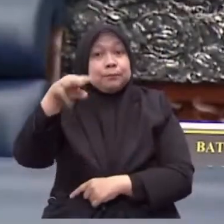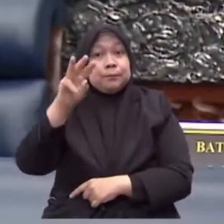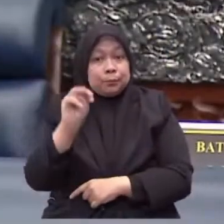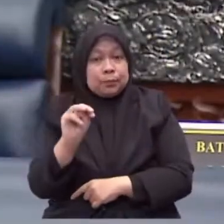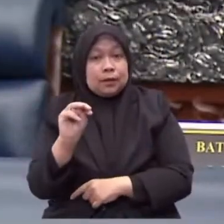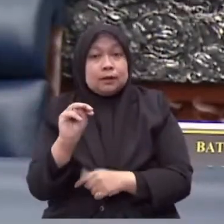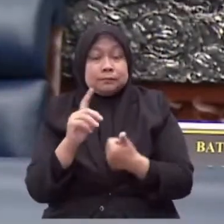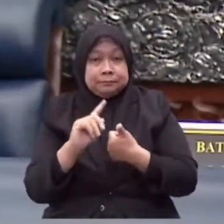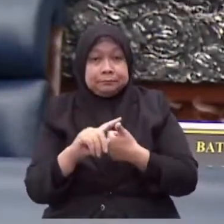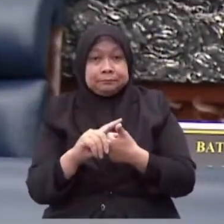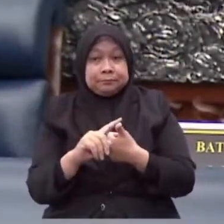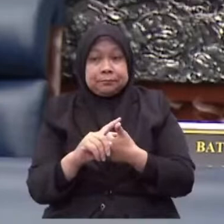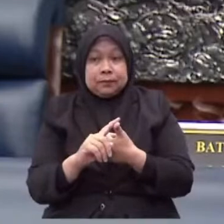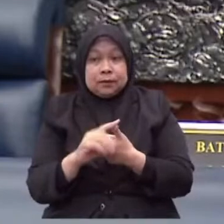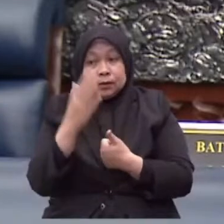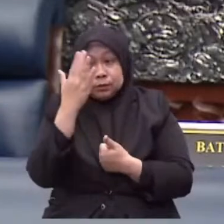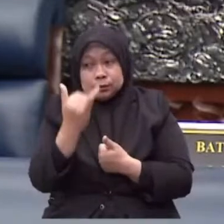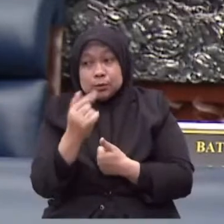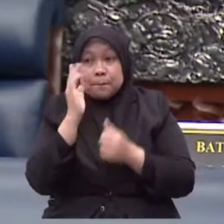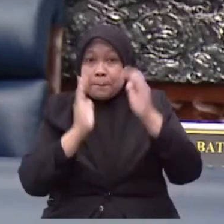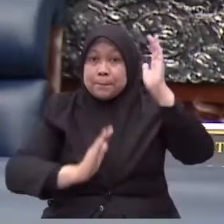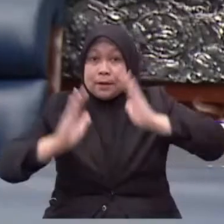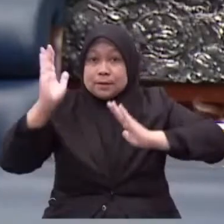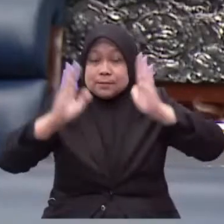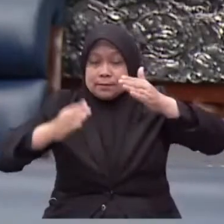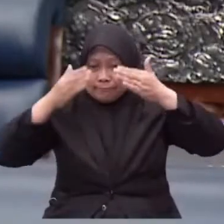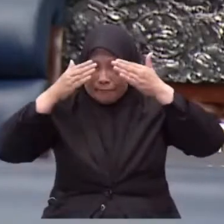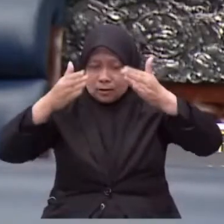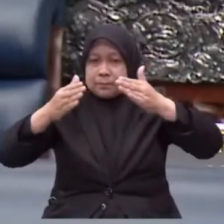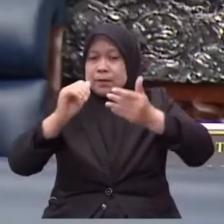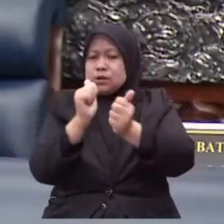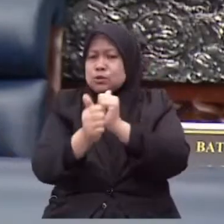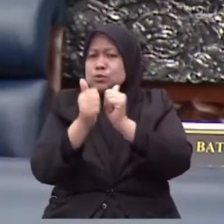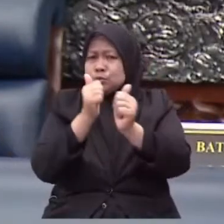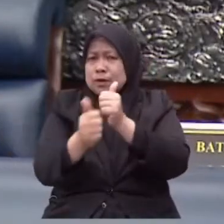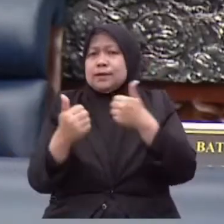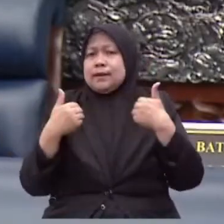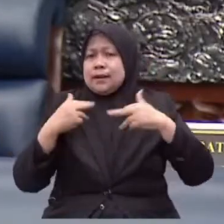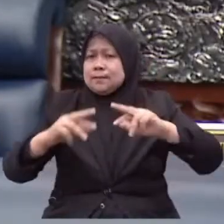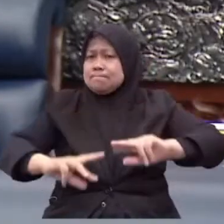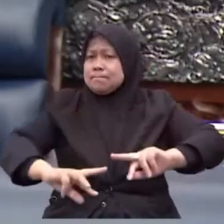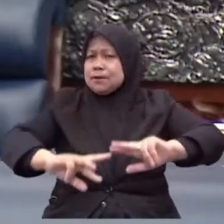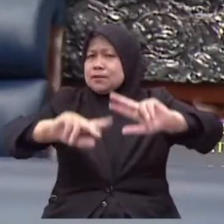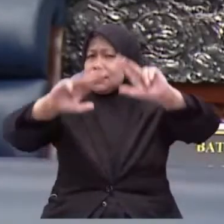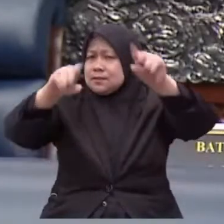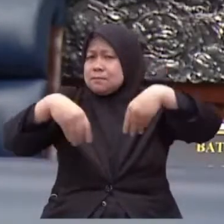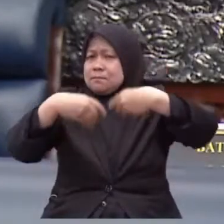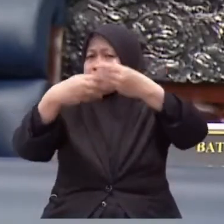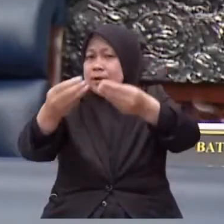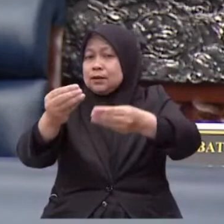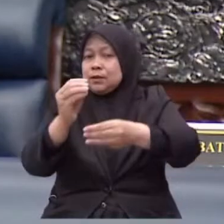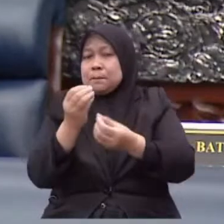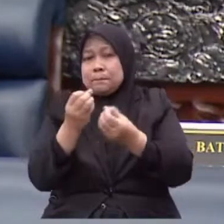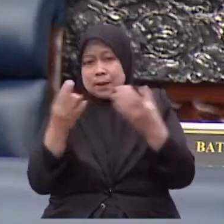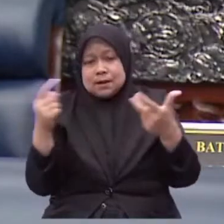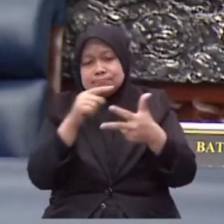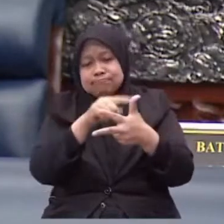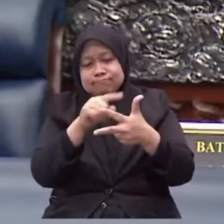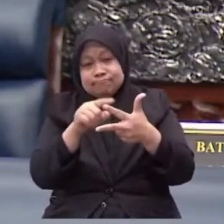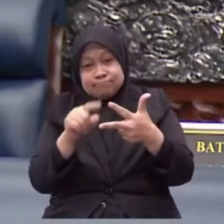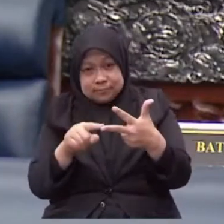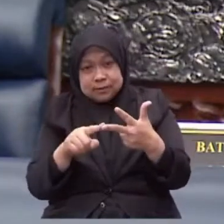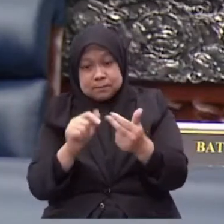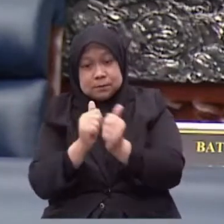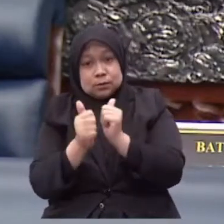yang bohongan pertamanya adalah untuk Malaysia fokus kepada sukan yang mempunyai potensi menawakan pingat banyak pingat